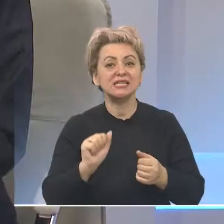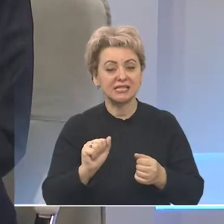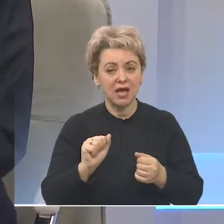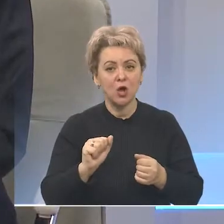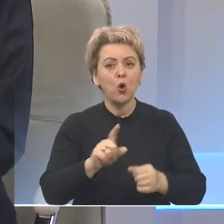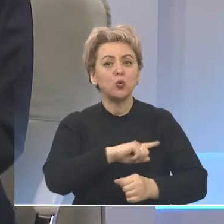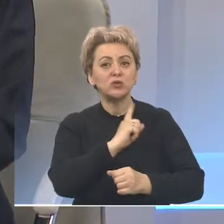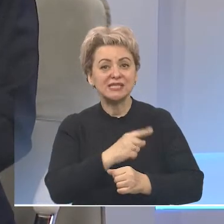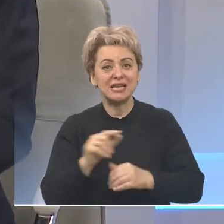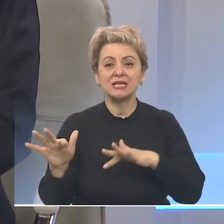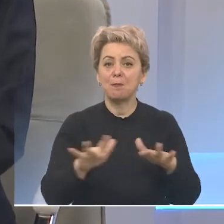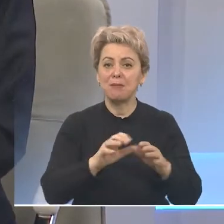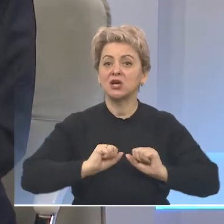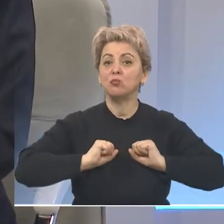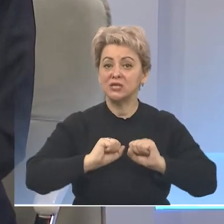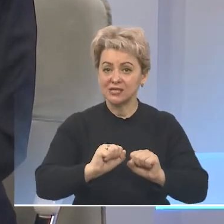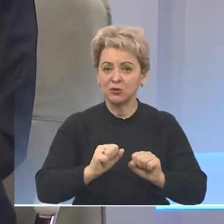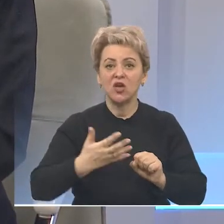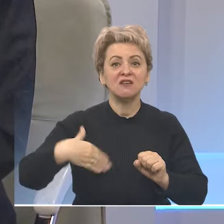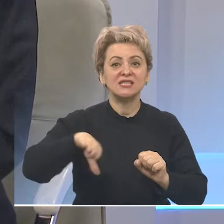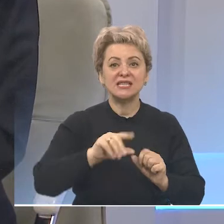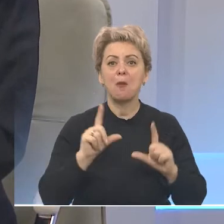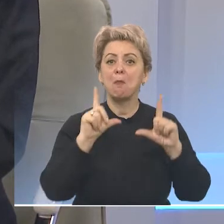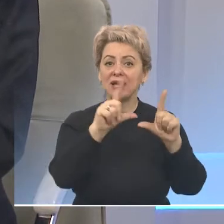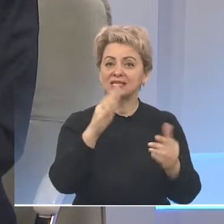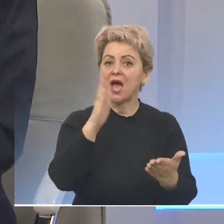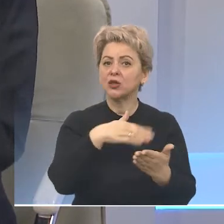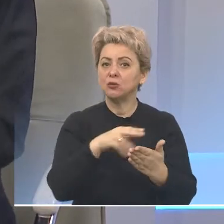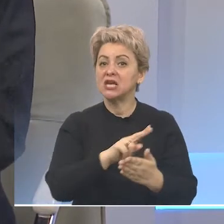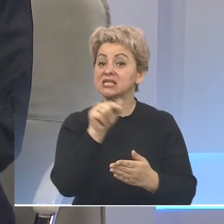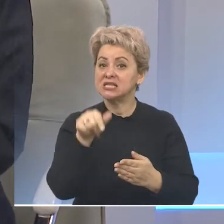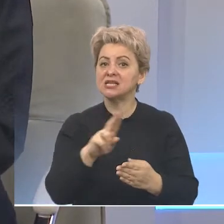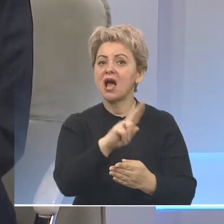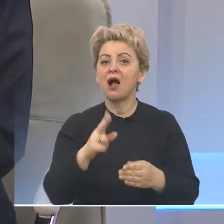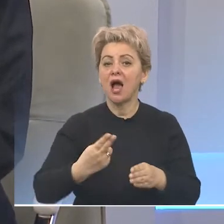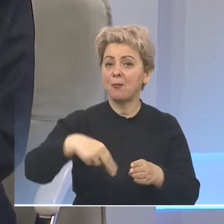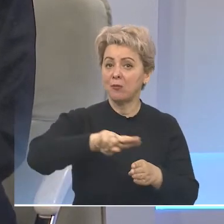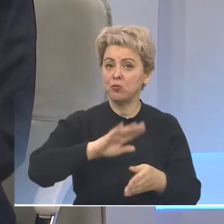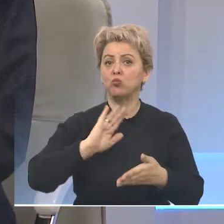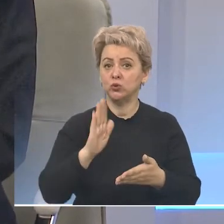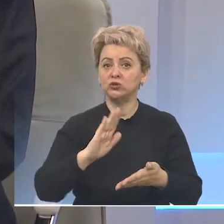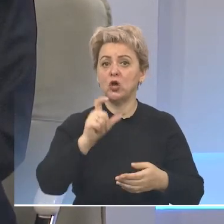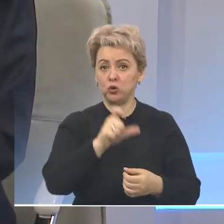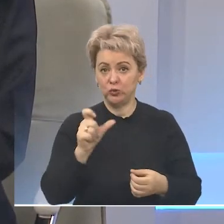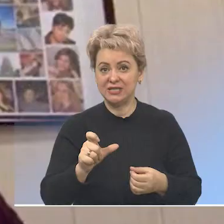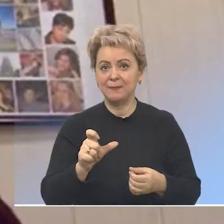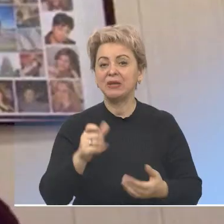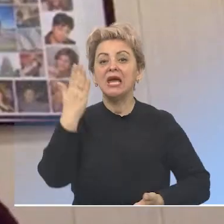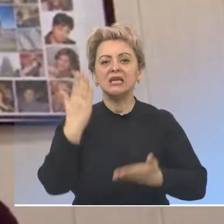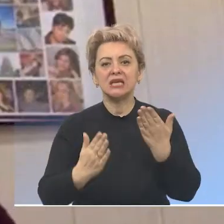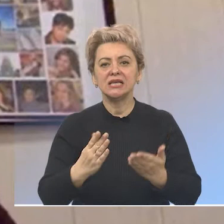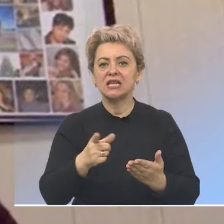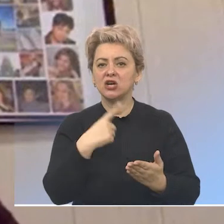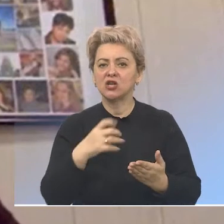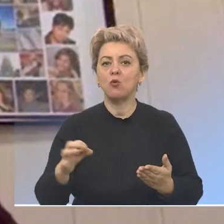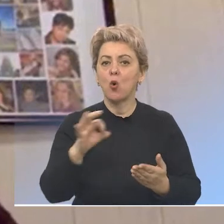из-за усиление мер безопасности, все поездки отменились. Здесь какая компенсация полагается людям?